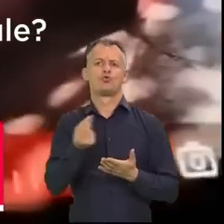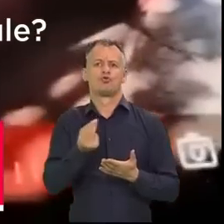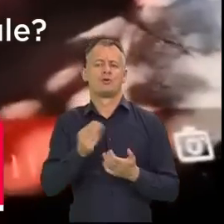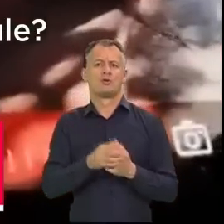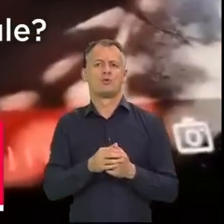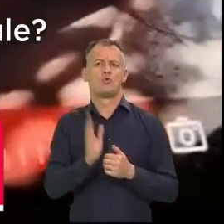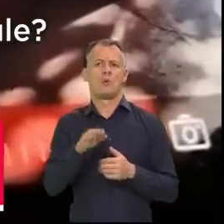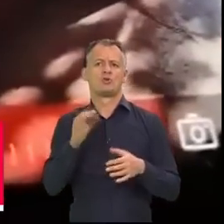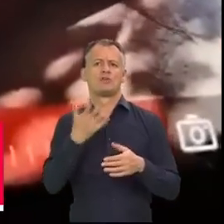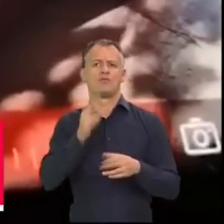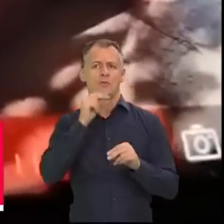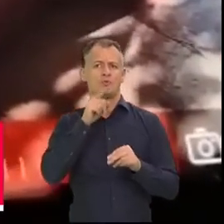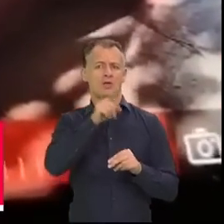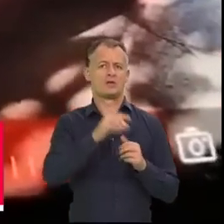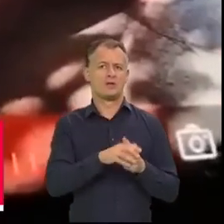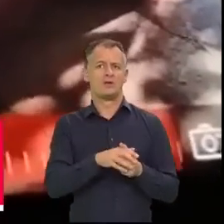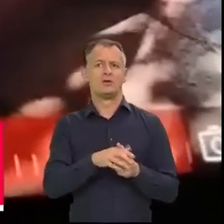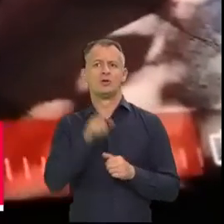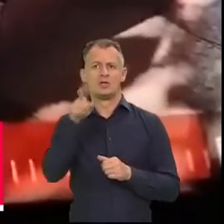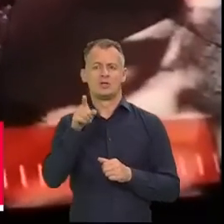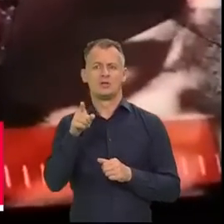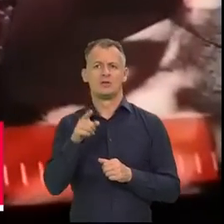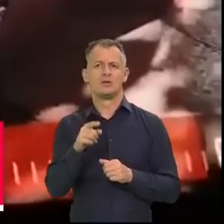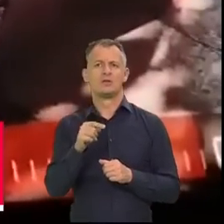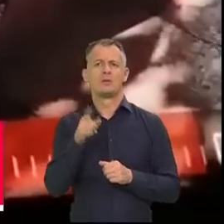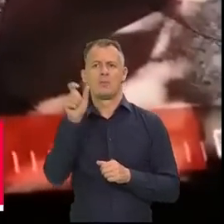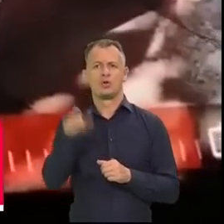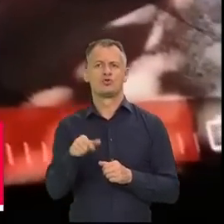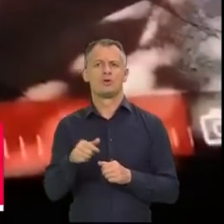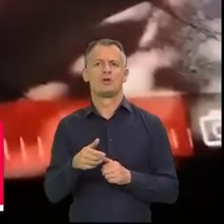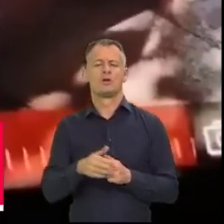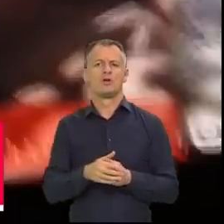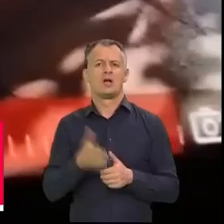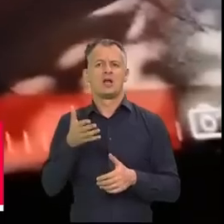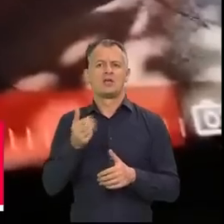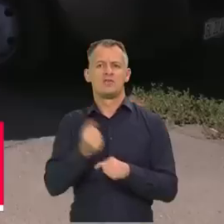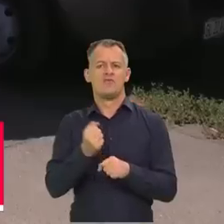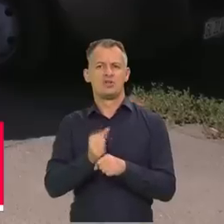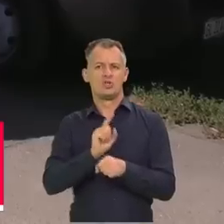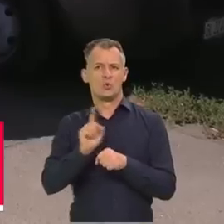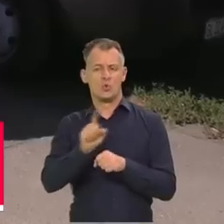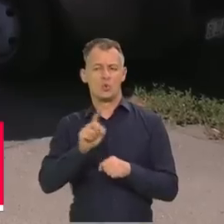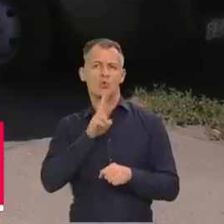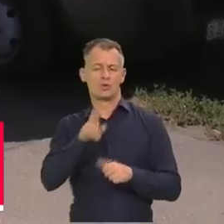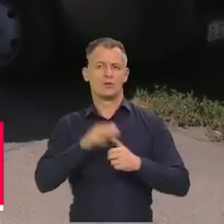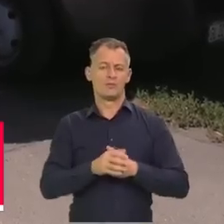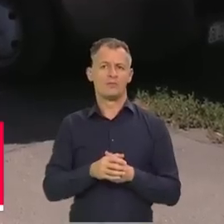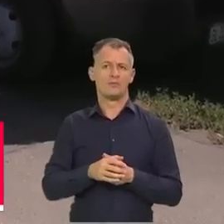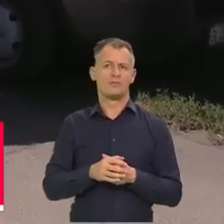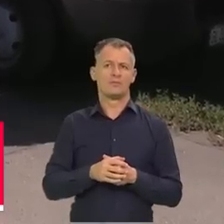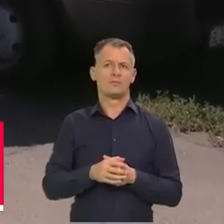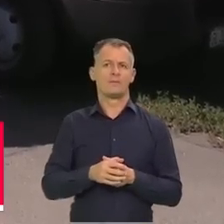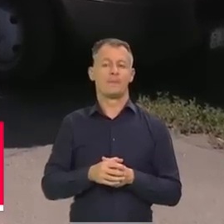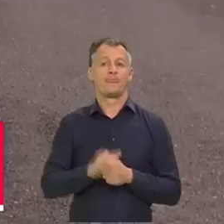vorbesc cu dumneavoastră, domnul. Ai înțeles? Domne, ești un interpus, vorbești în haine de miliția, mă, mizeriu. Deși înregistrarea telefonică spune